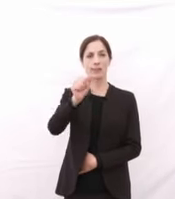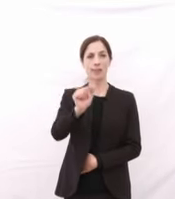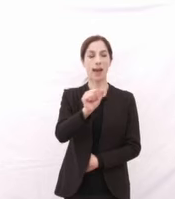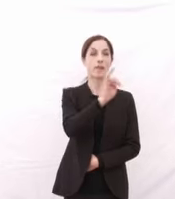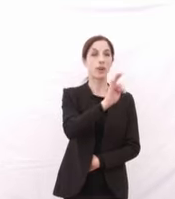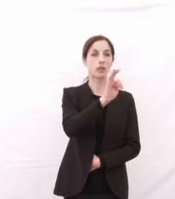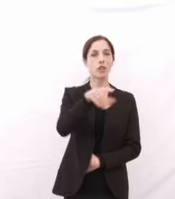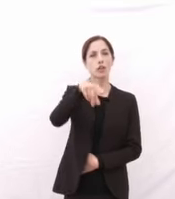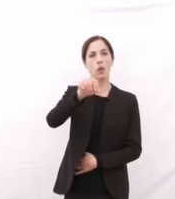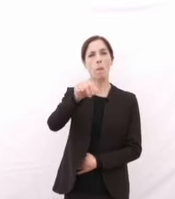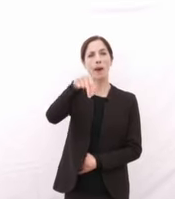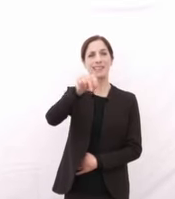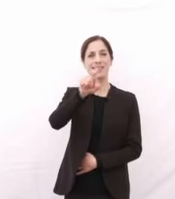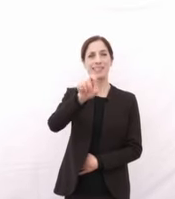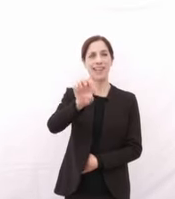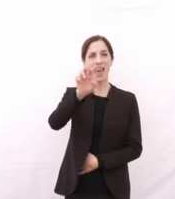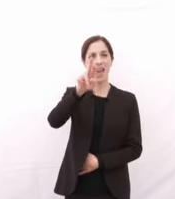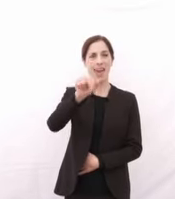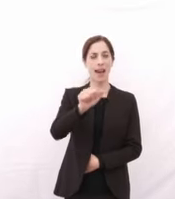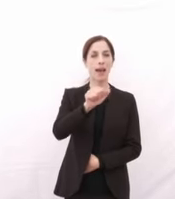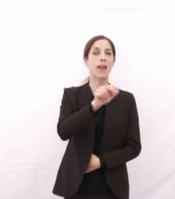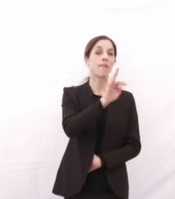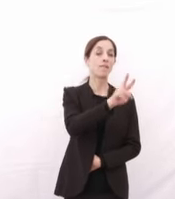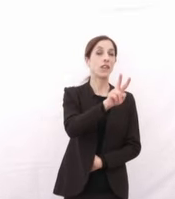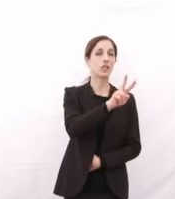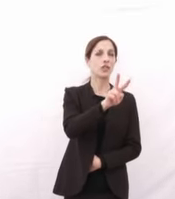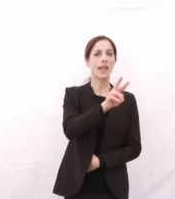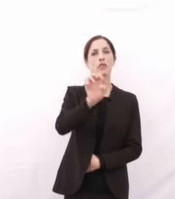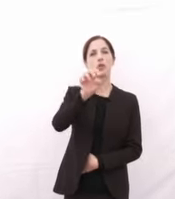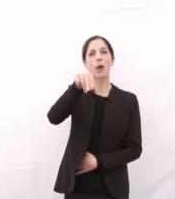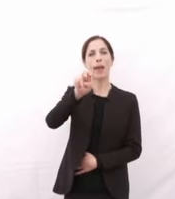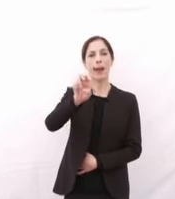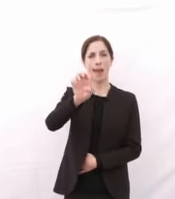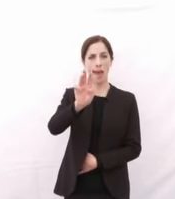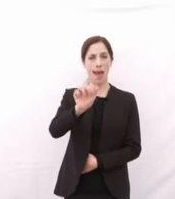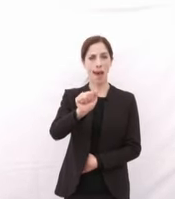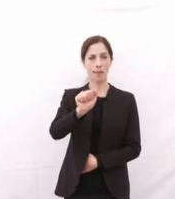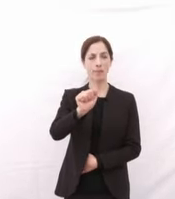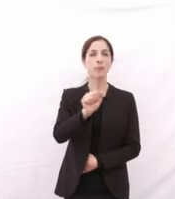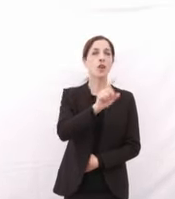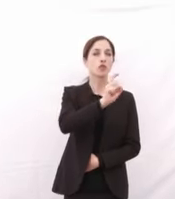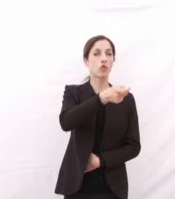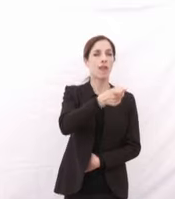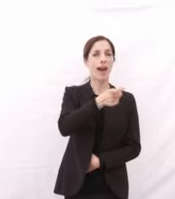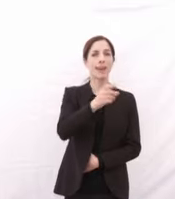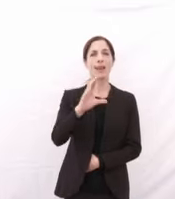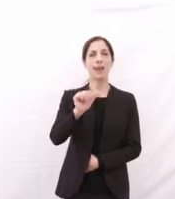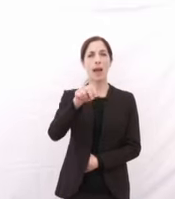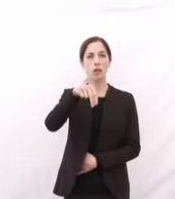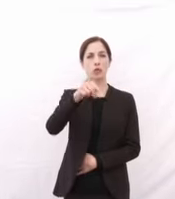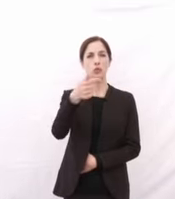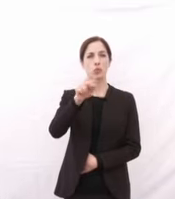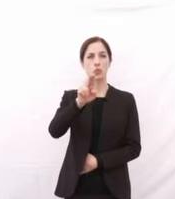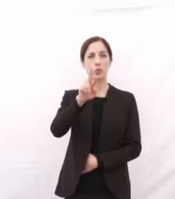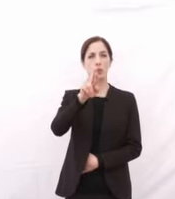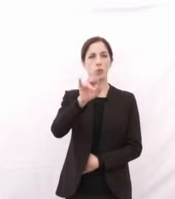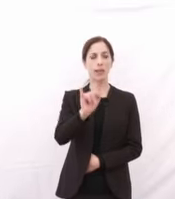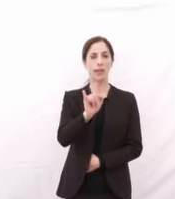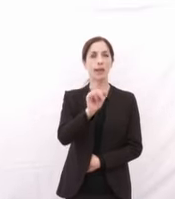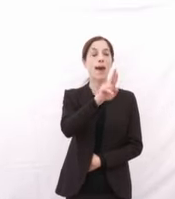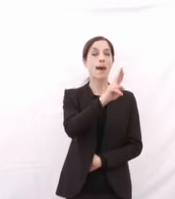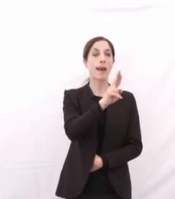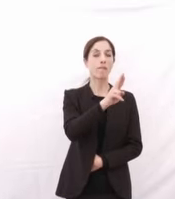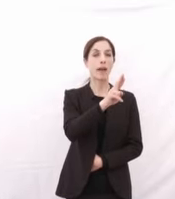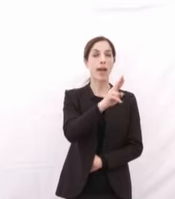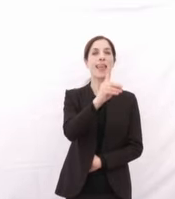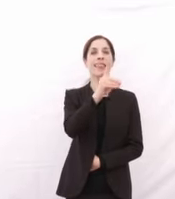Francesco Panzera, Vincenzo Enea, Giovanni Canturi, Raffaele